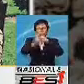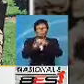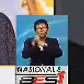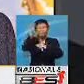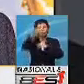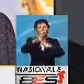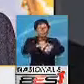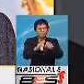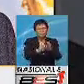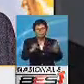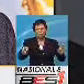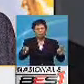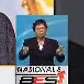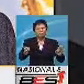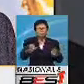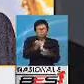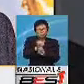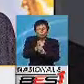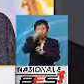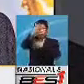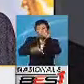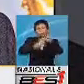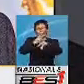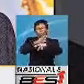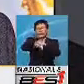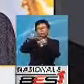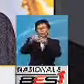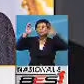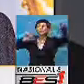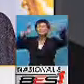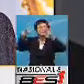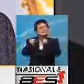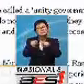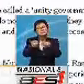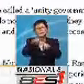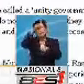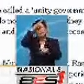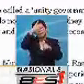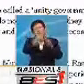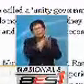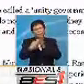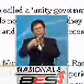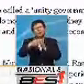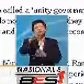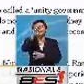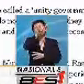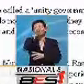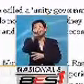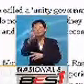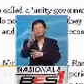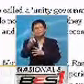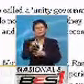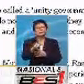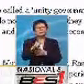menjadi tempoh yang sangat kritikal untuk dunia keseluruhan termasuk Malaysia sebagai Bapa perpaduan Tun Razak berhasrat mengurangkan